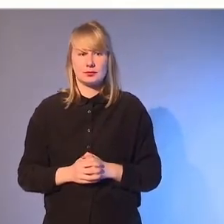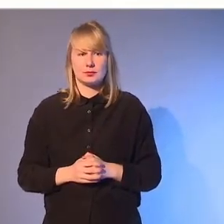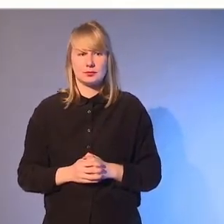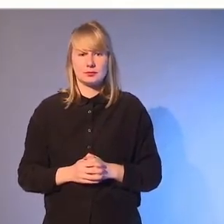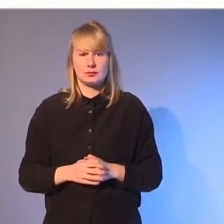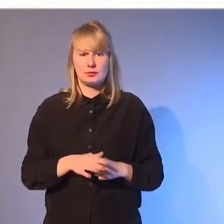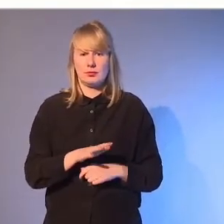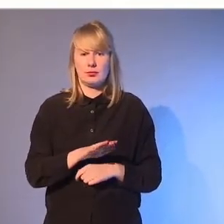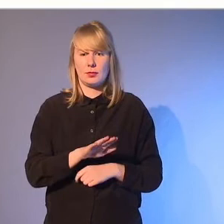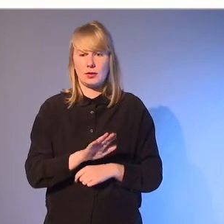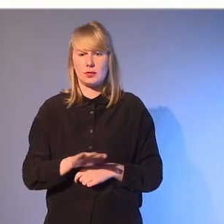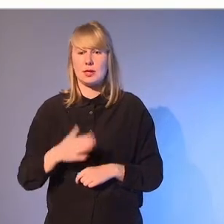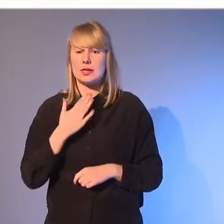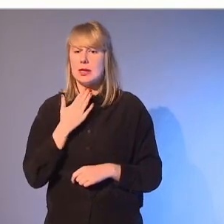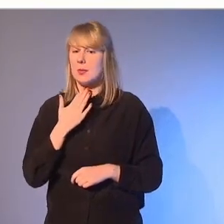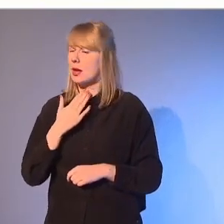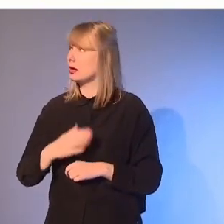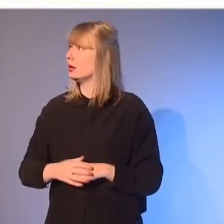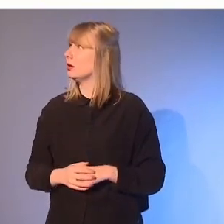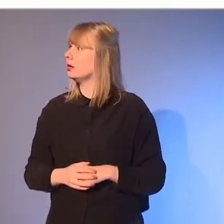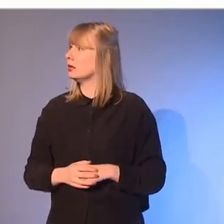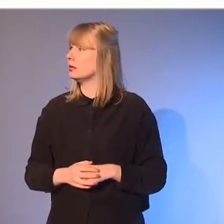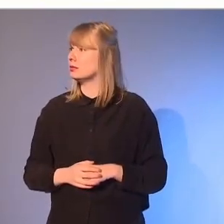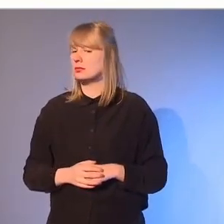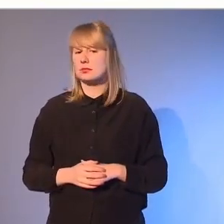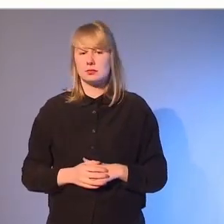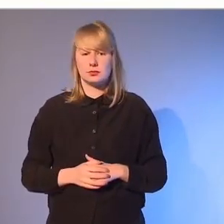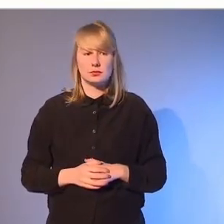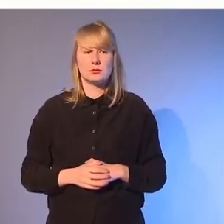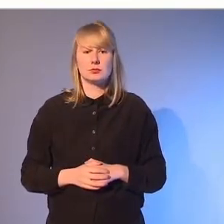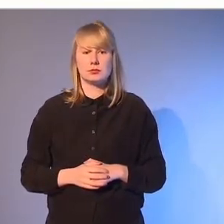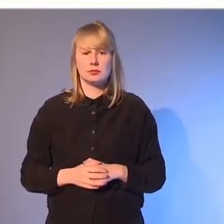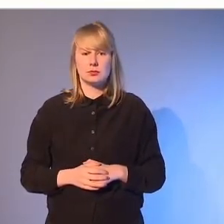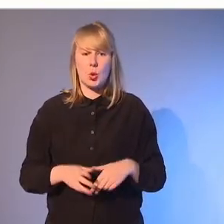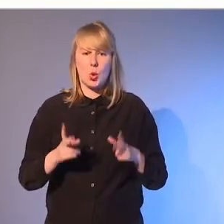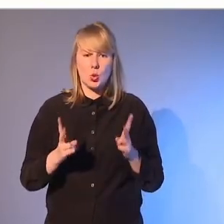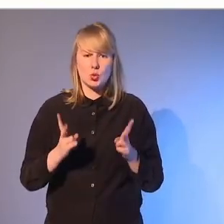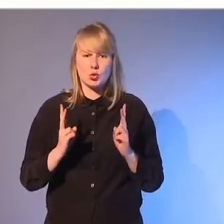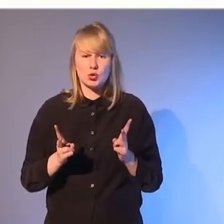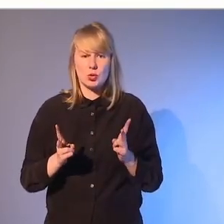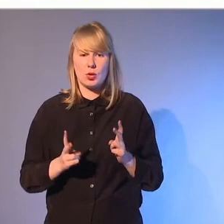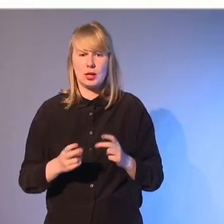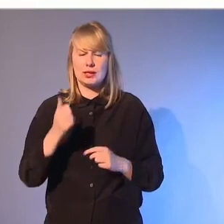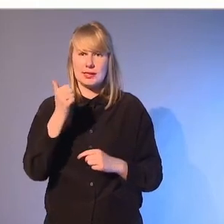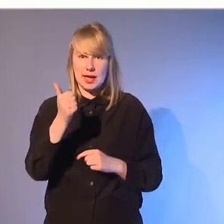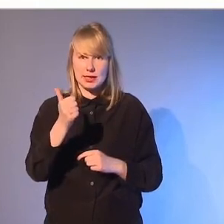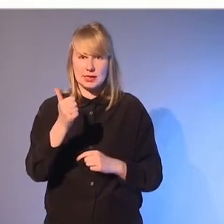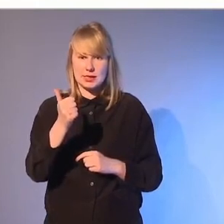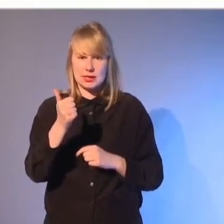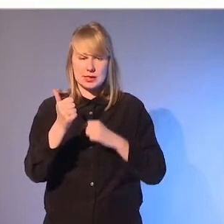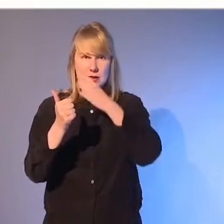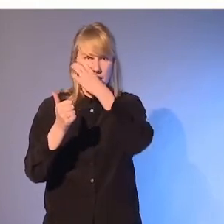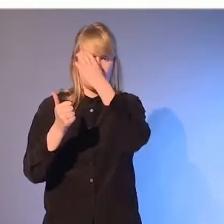Jeg gidder å få høyre igjen. Det fire skal. Og da måtte jeg seks. For jeg